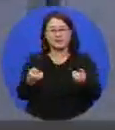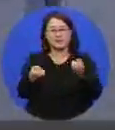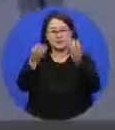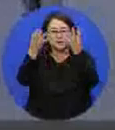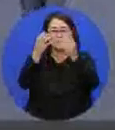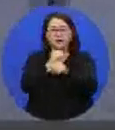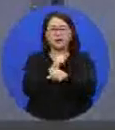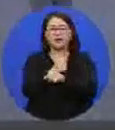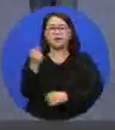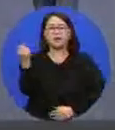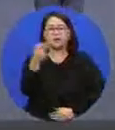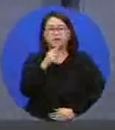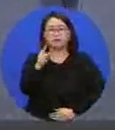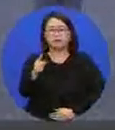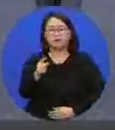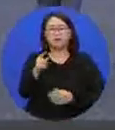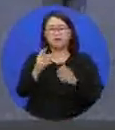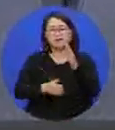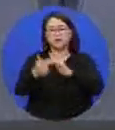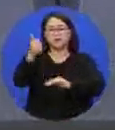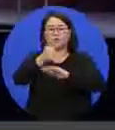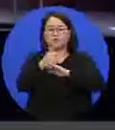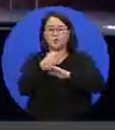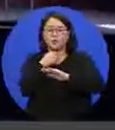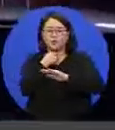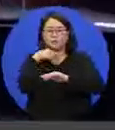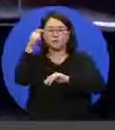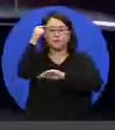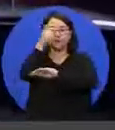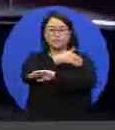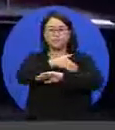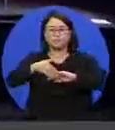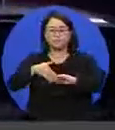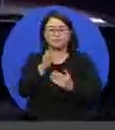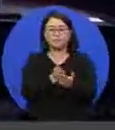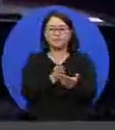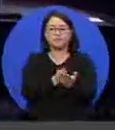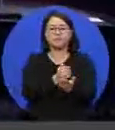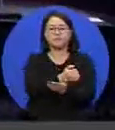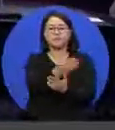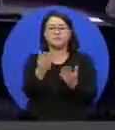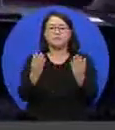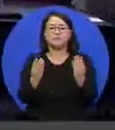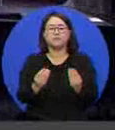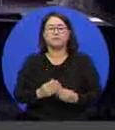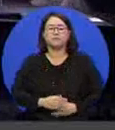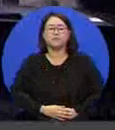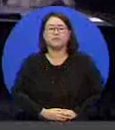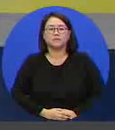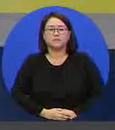개최하고 평창올림픽의 성공을 기원할 예정입니다. JTB 뉴스 오정현입니다.